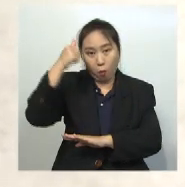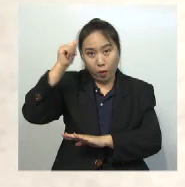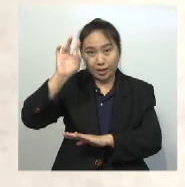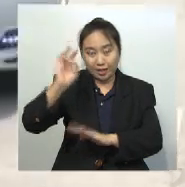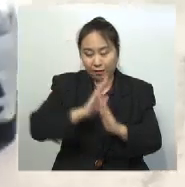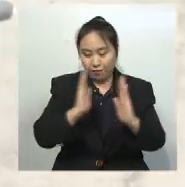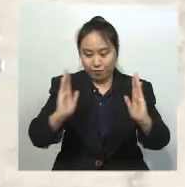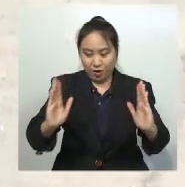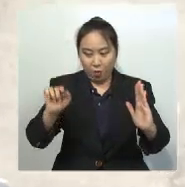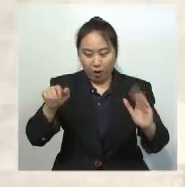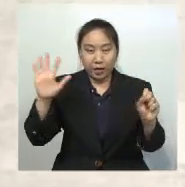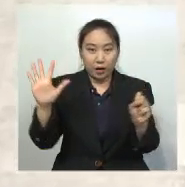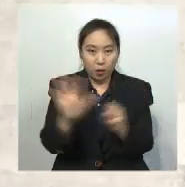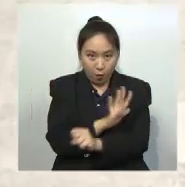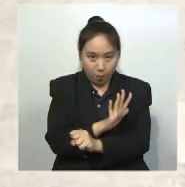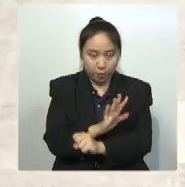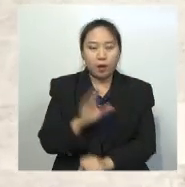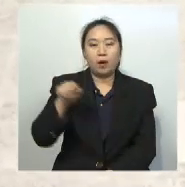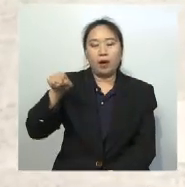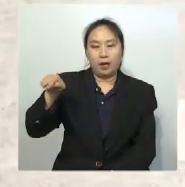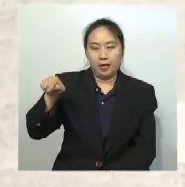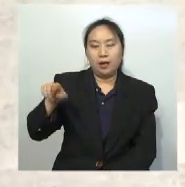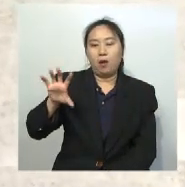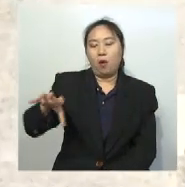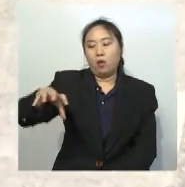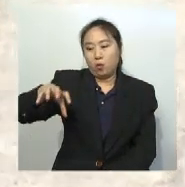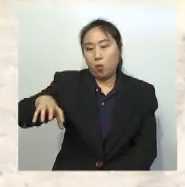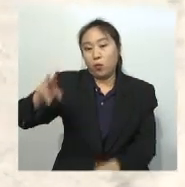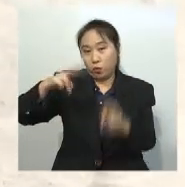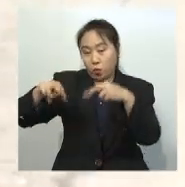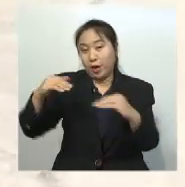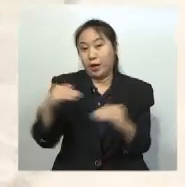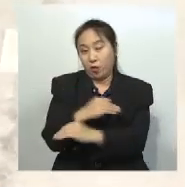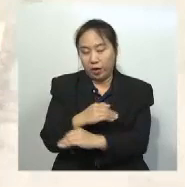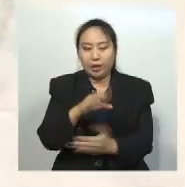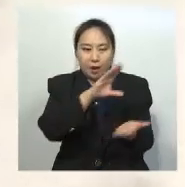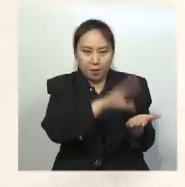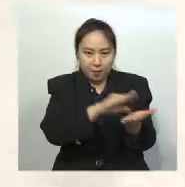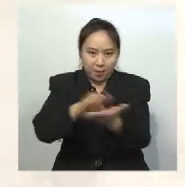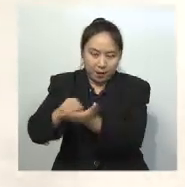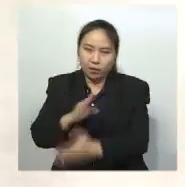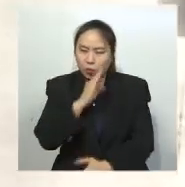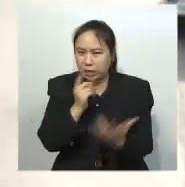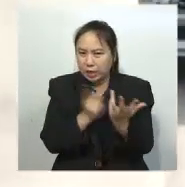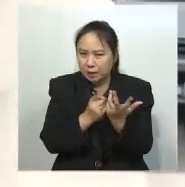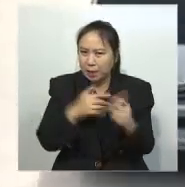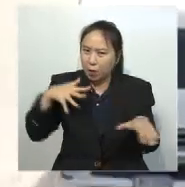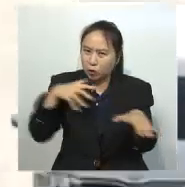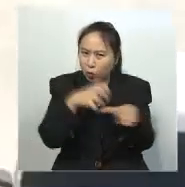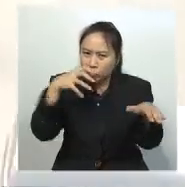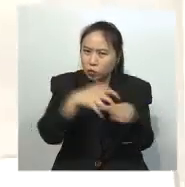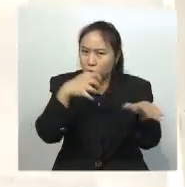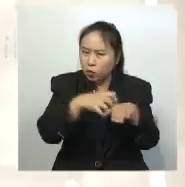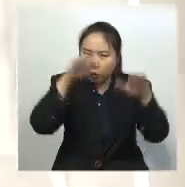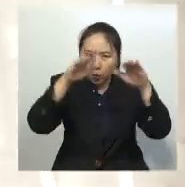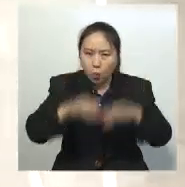บัติเหตุทางสปท.ก็จะรวบรวมข้อมูลทั้งหมดนะคะถ้าพบว่าอุบัติเหตุยังไม่ลดลงก็อาจจะต้องมีการ